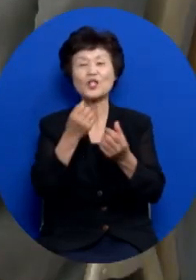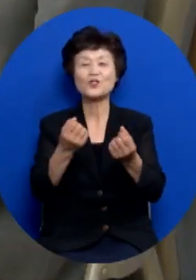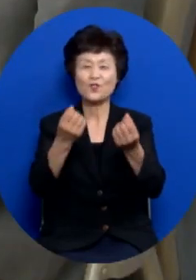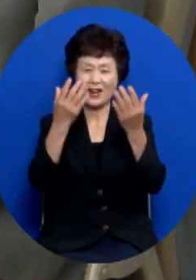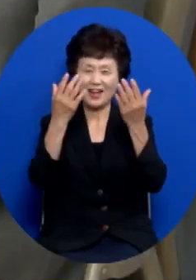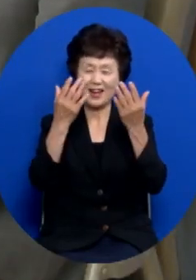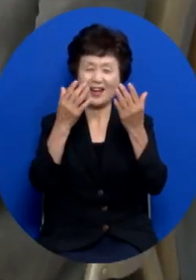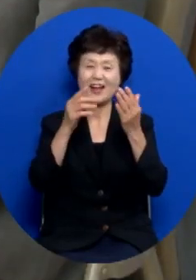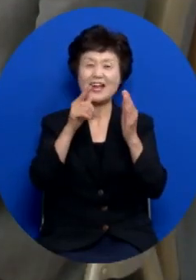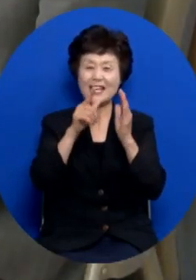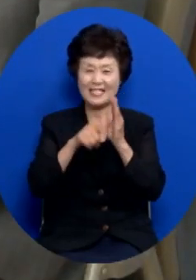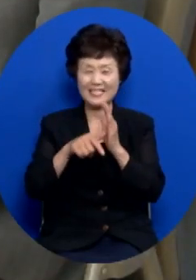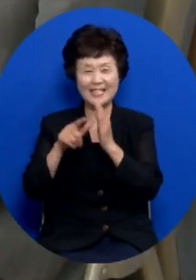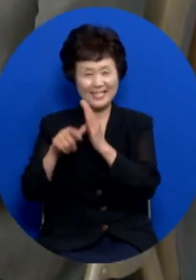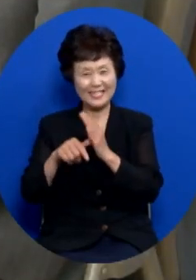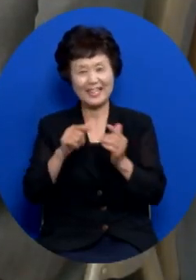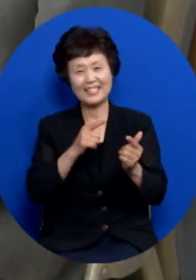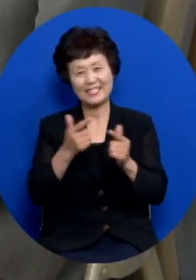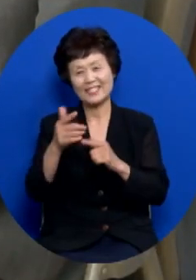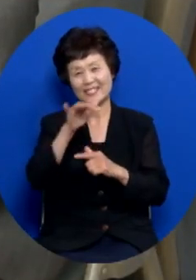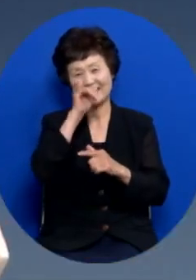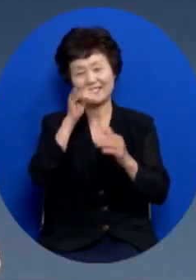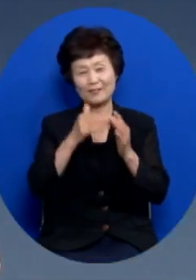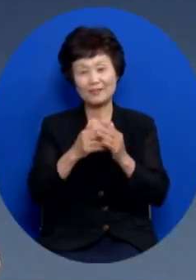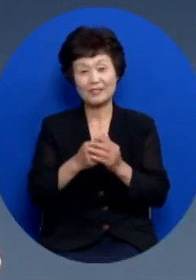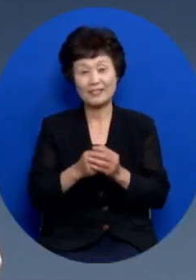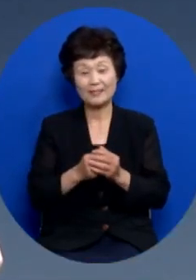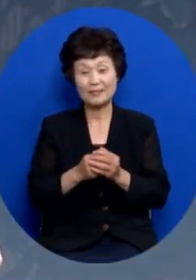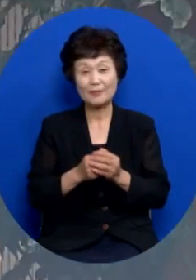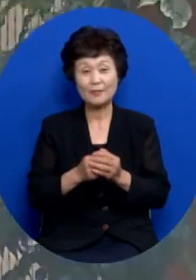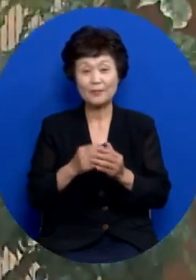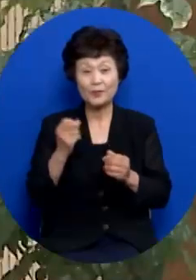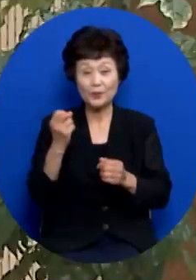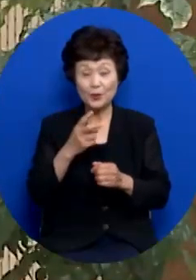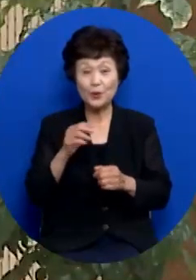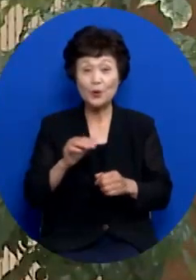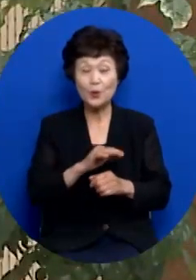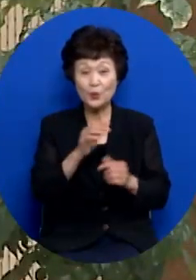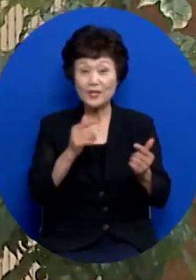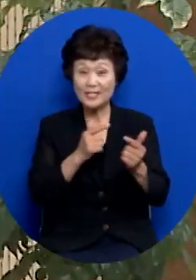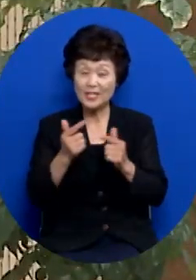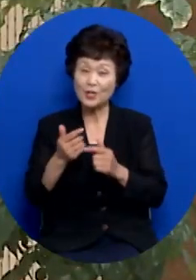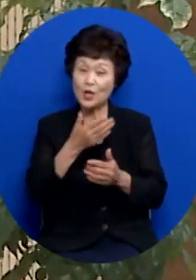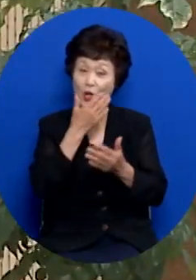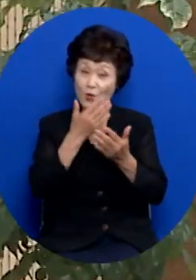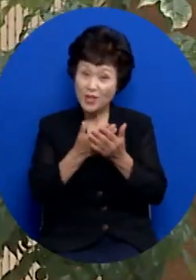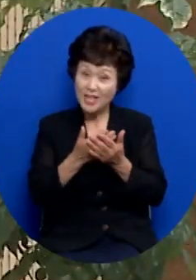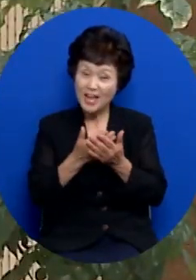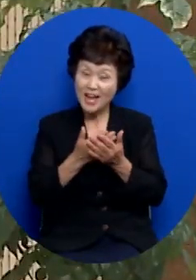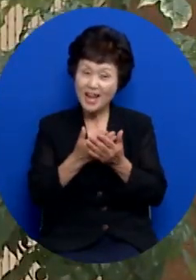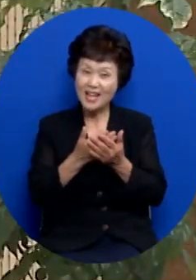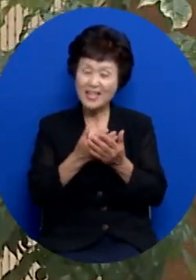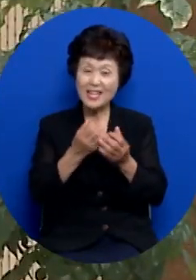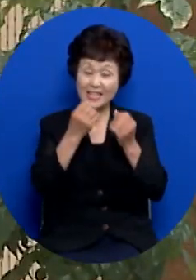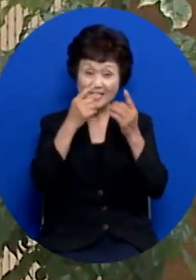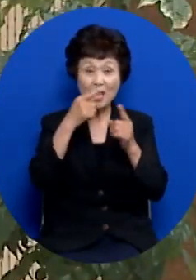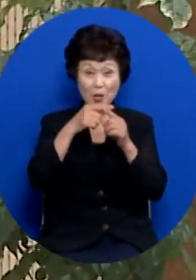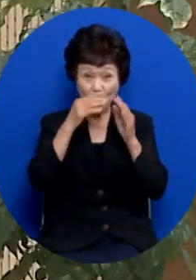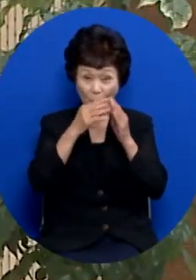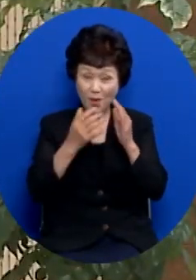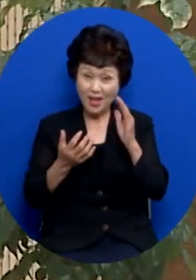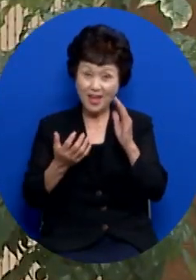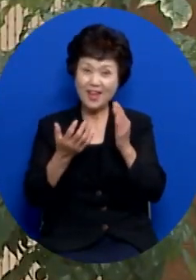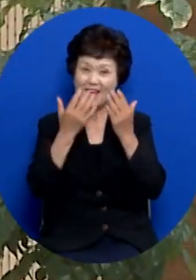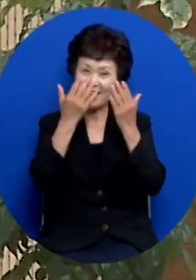해주고 그런 순서를 가졌습니다. 이 일은 또 우리에게 너무나 귀한 것이기 때문에